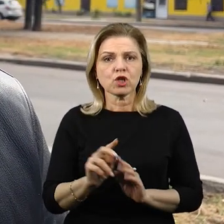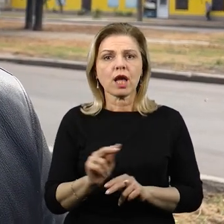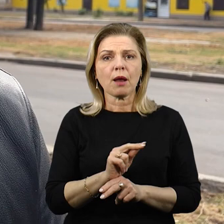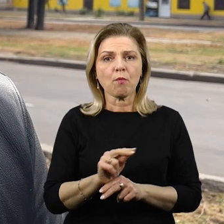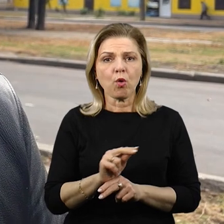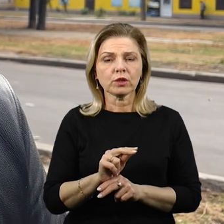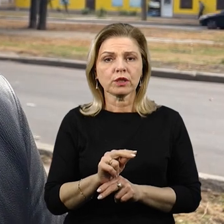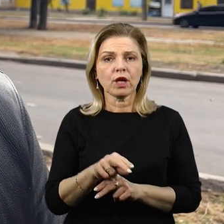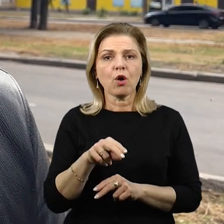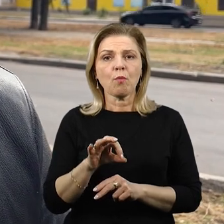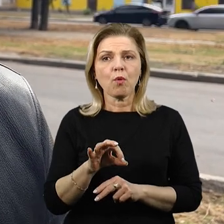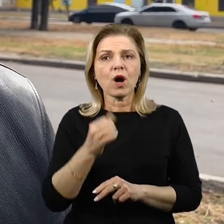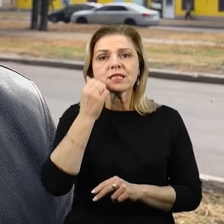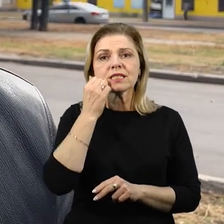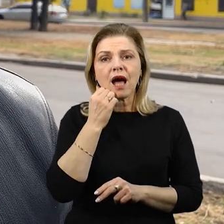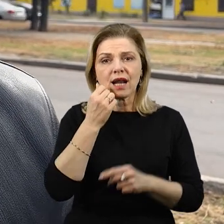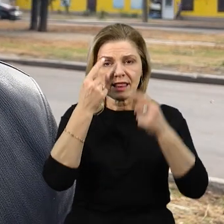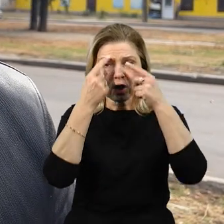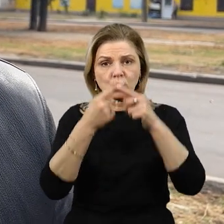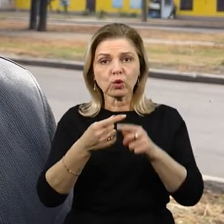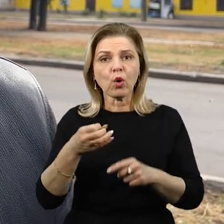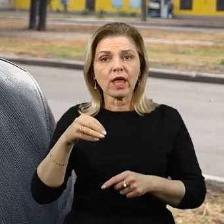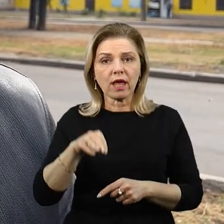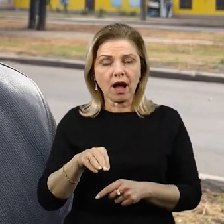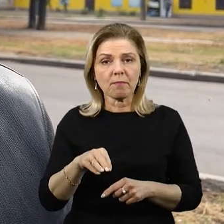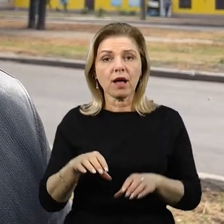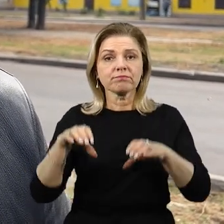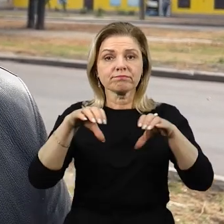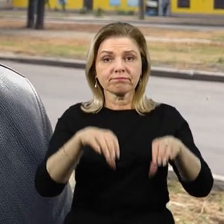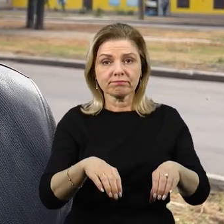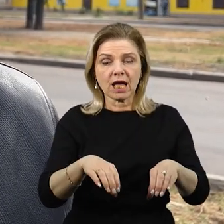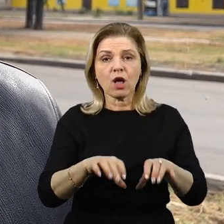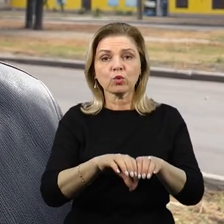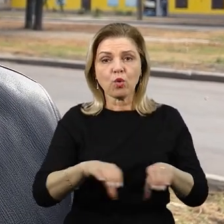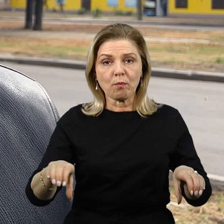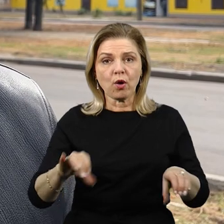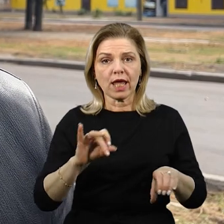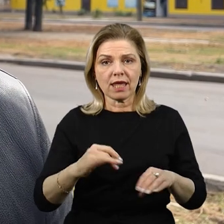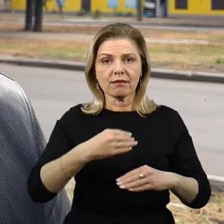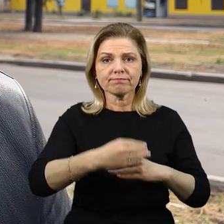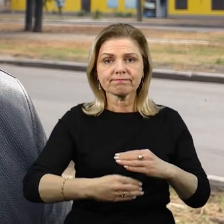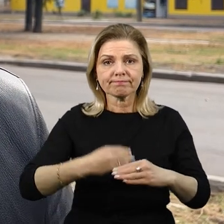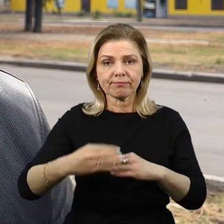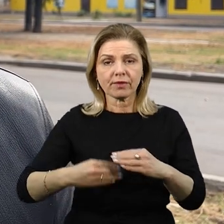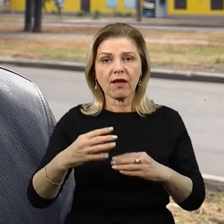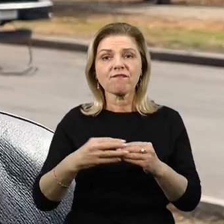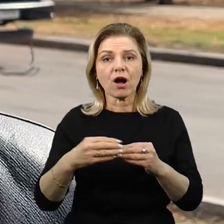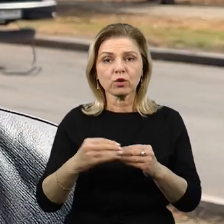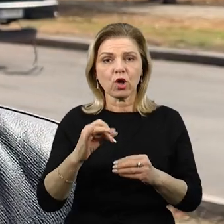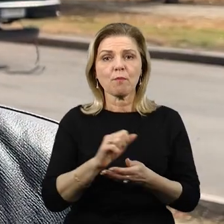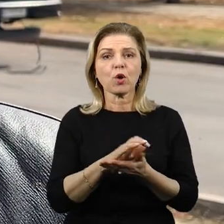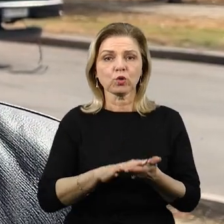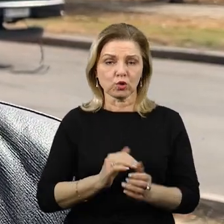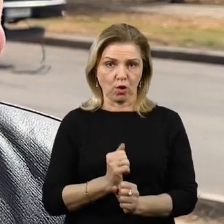Скажем так по старим технологіям ми кладемо трубу ізолюємо її мінеральною ватою і Продовжуємо роботу